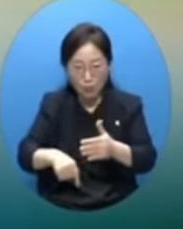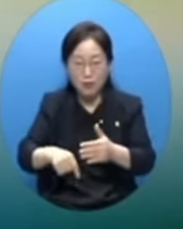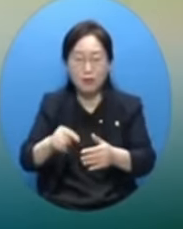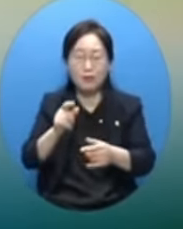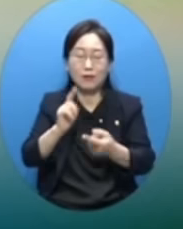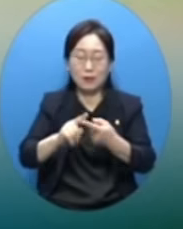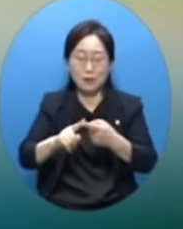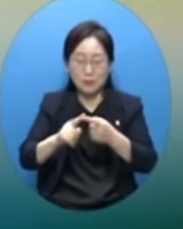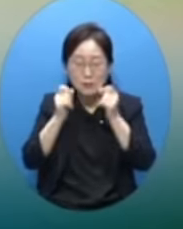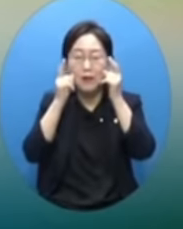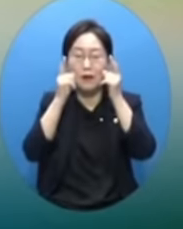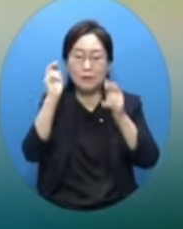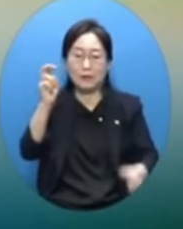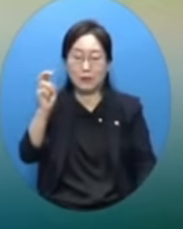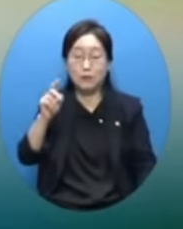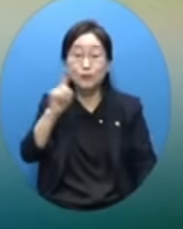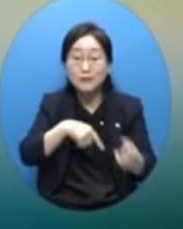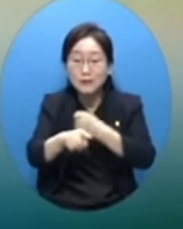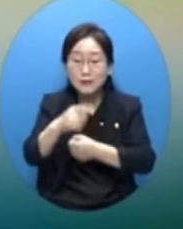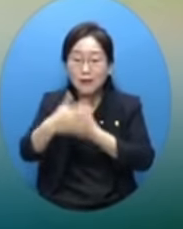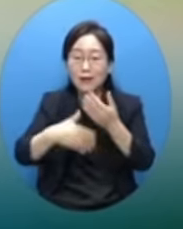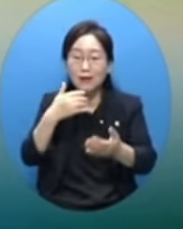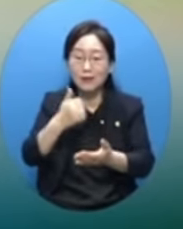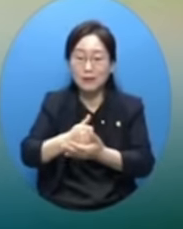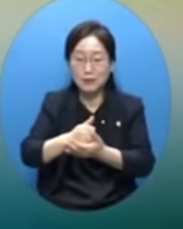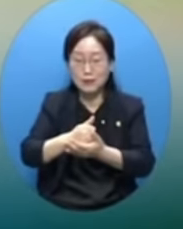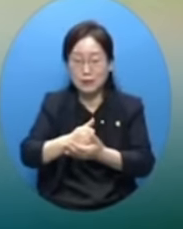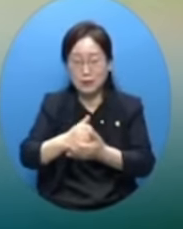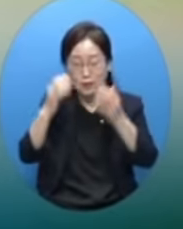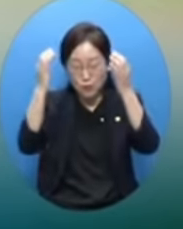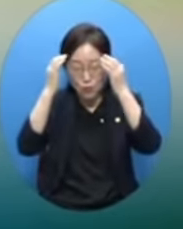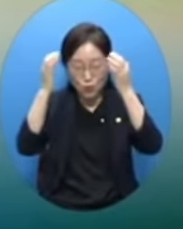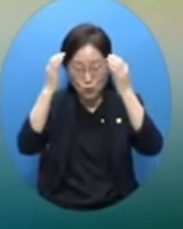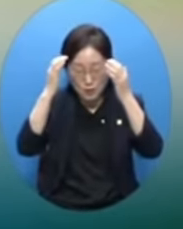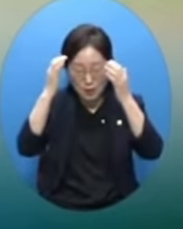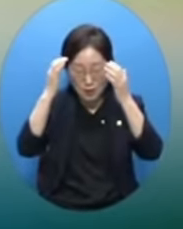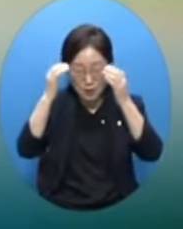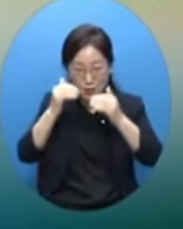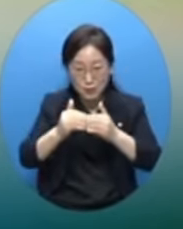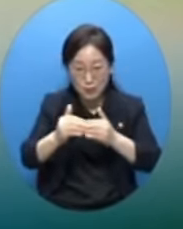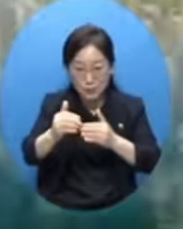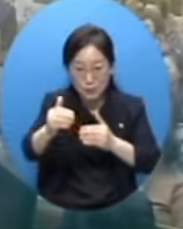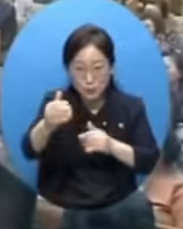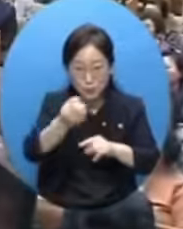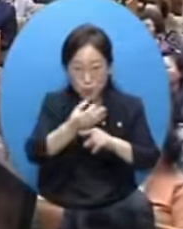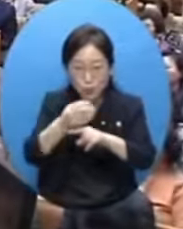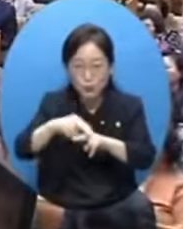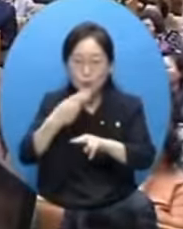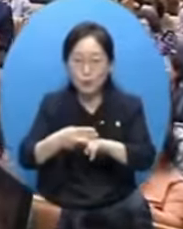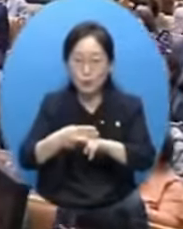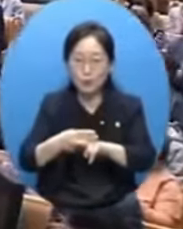것입니다. 그것이 바로 하나님이 인생의 밤을 통해 주시는 보석 같은 선물입니다. 할렐루야!